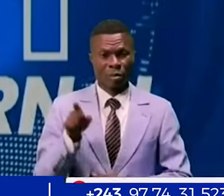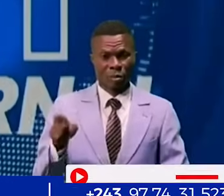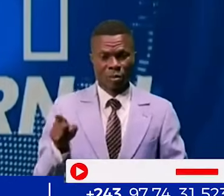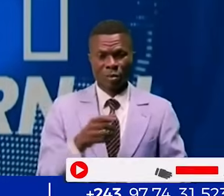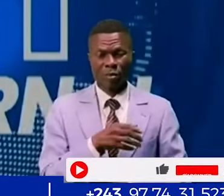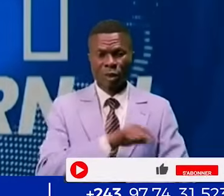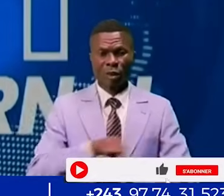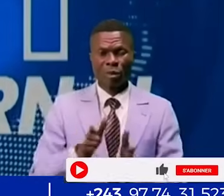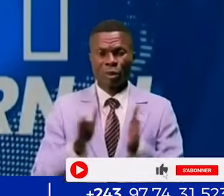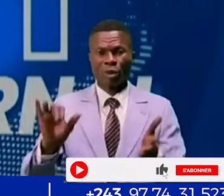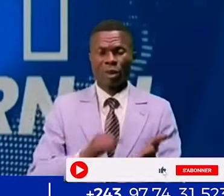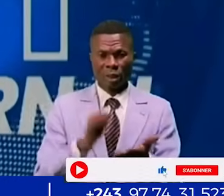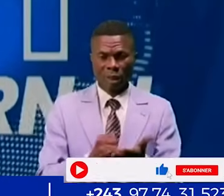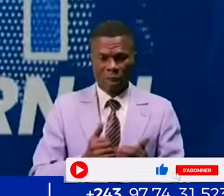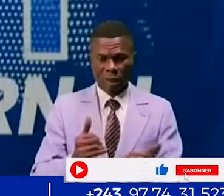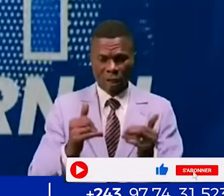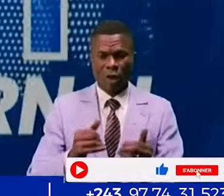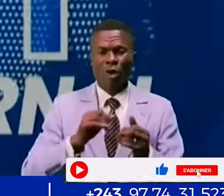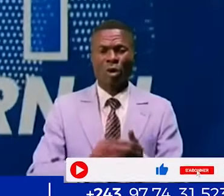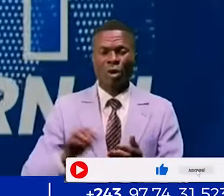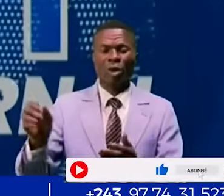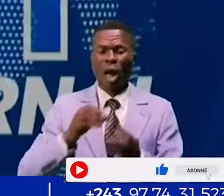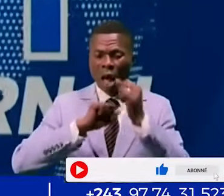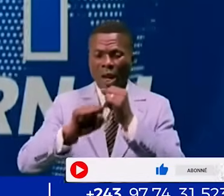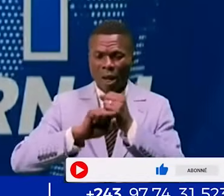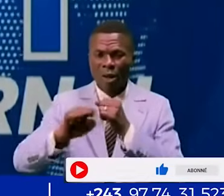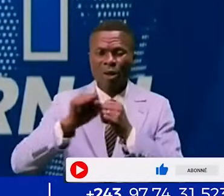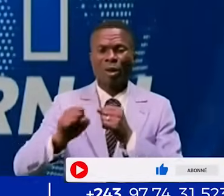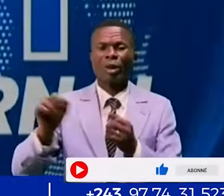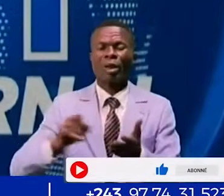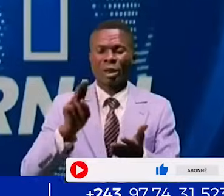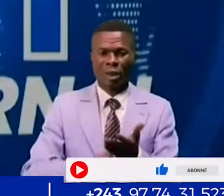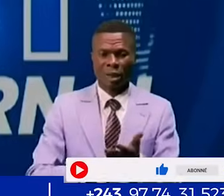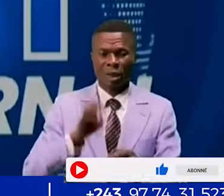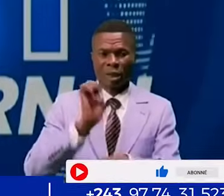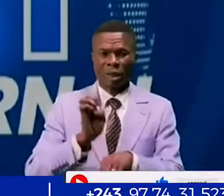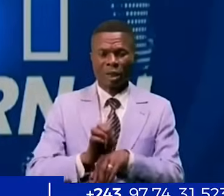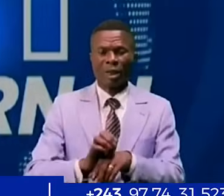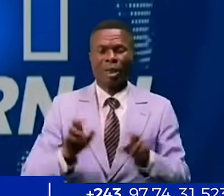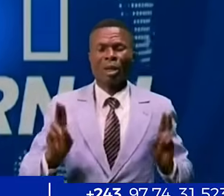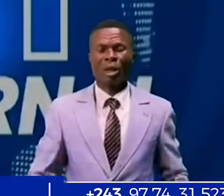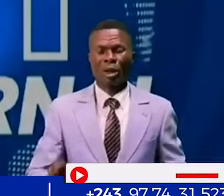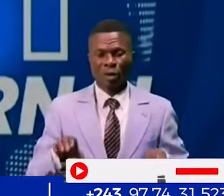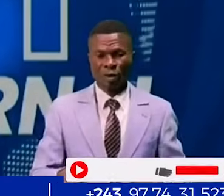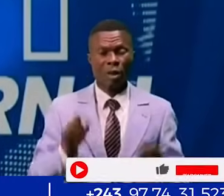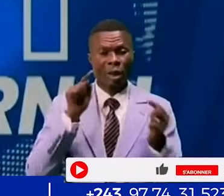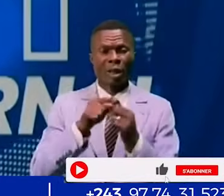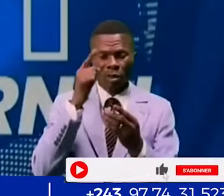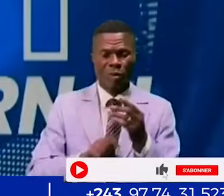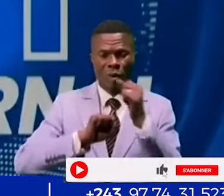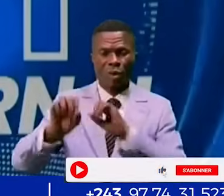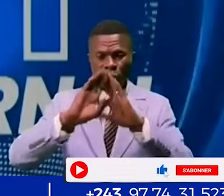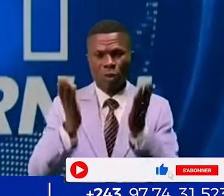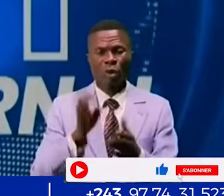la Direction générale des impôts poursuit ses matinées de civisme fiscal dans les églises de réveil de Kinshasa. Le but, c'est de